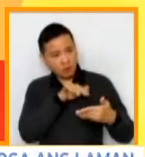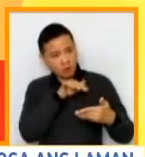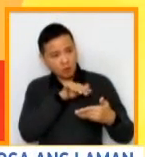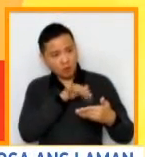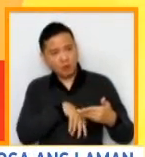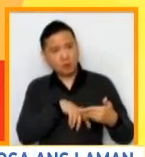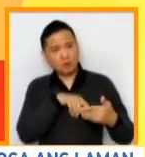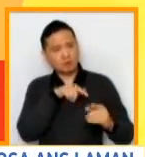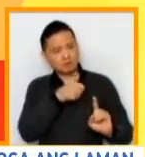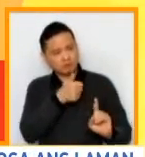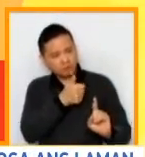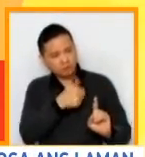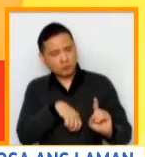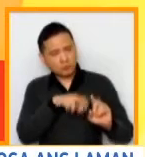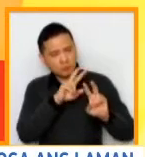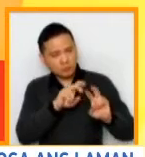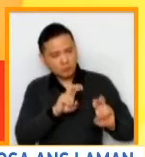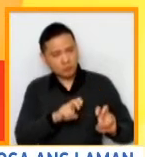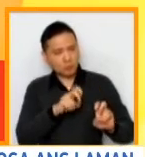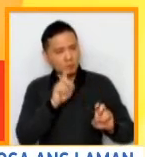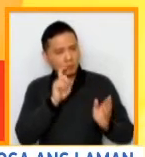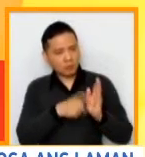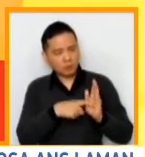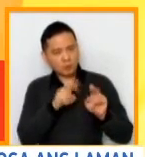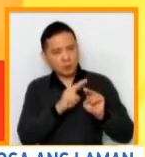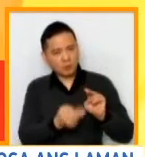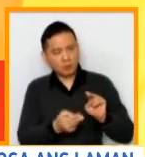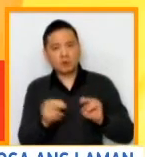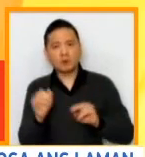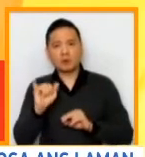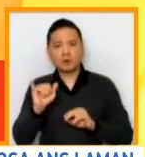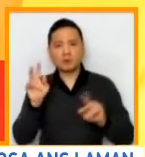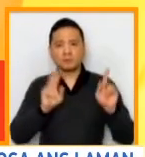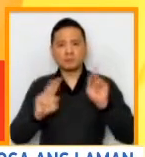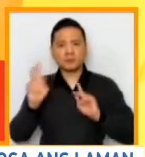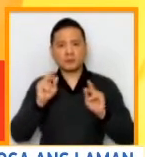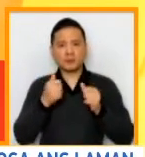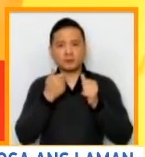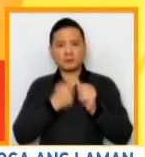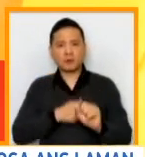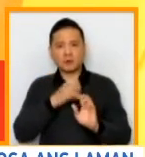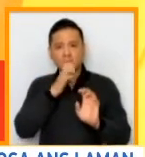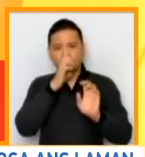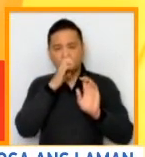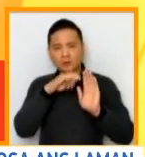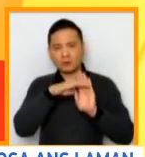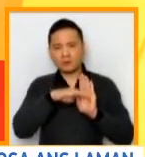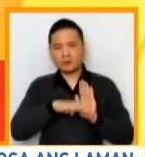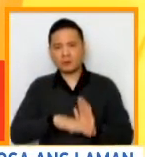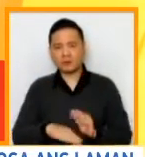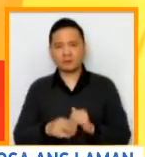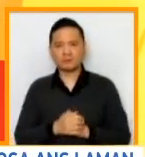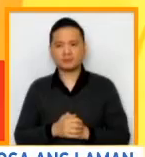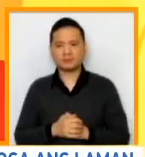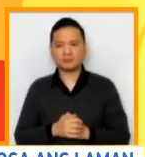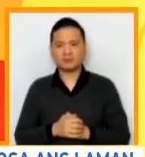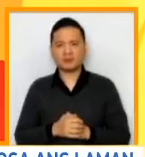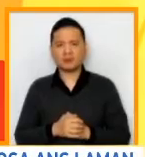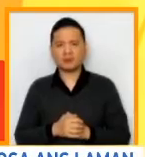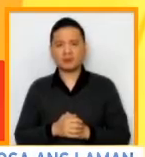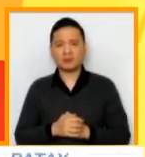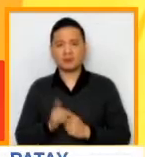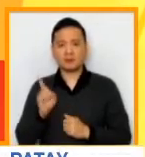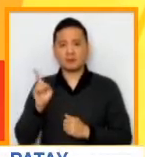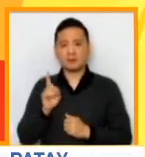yung kaso at yung mga kababayan natin nag-o-observe pa rin ng mga health protocols. Huwag lang magkalituhan na naman. Baka kasi mga